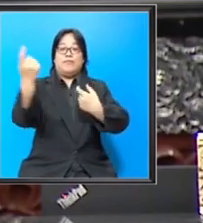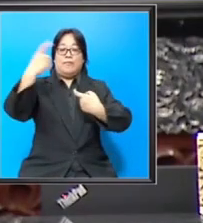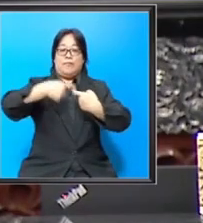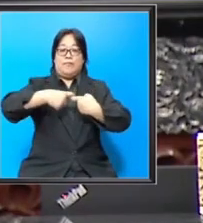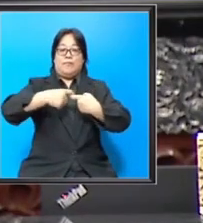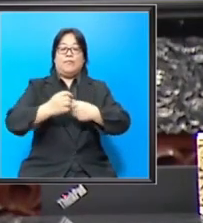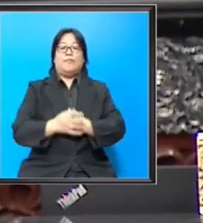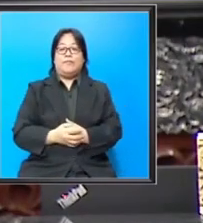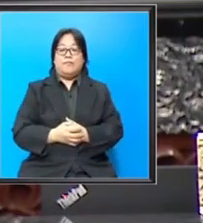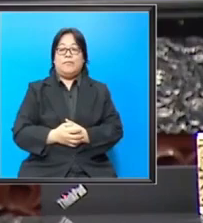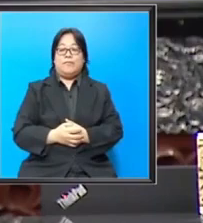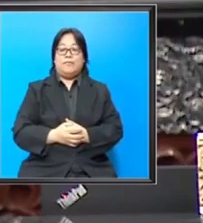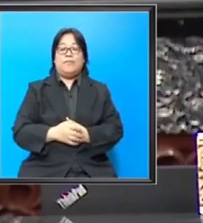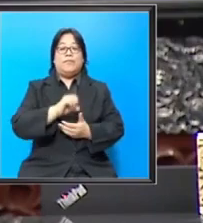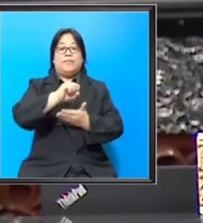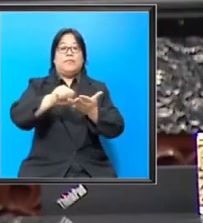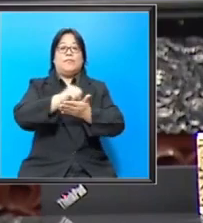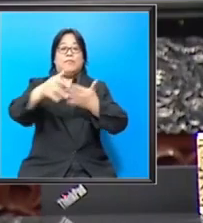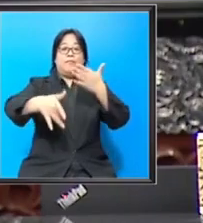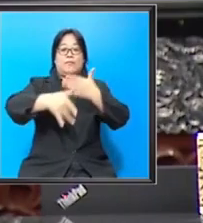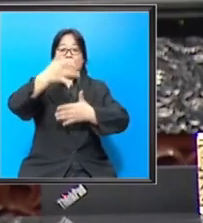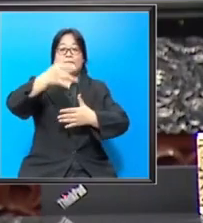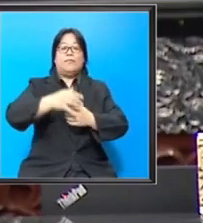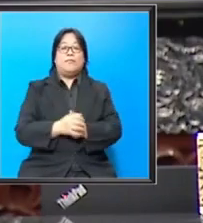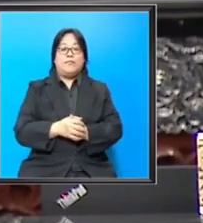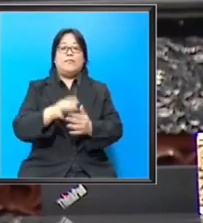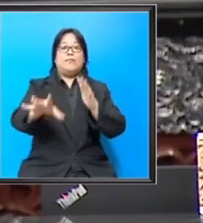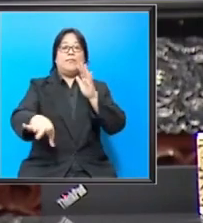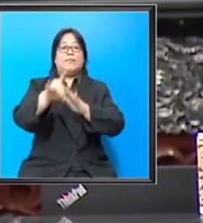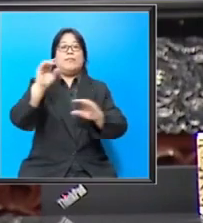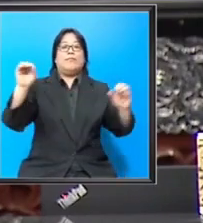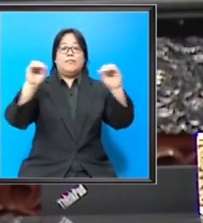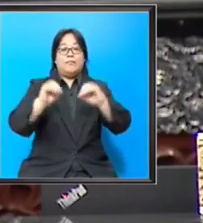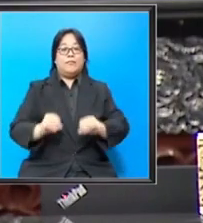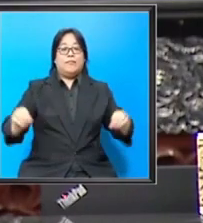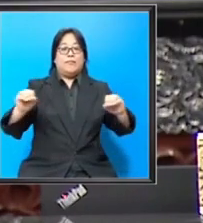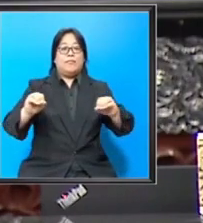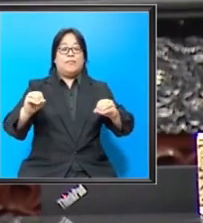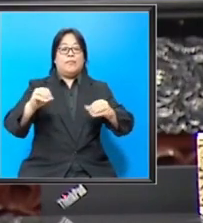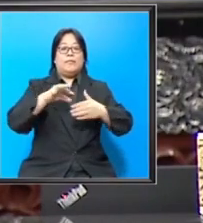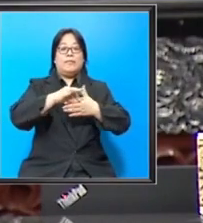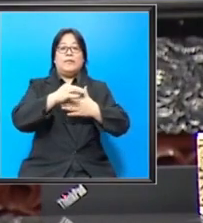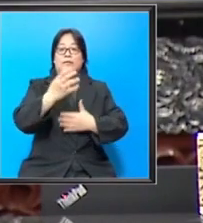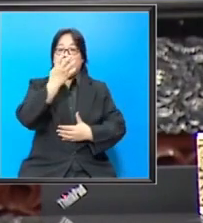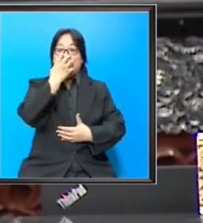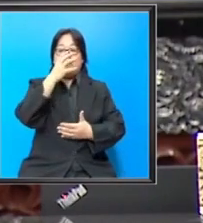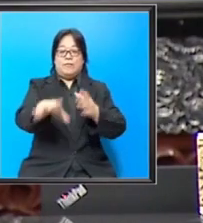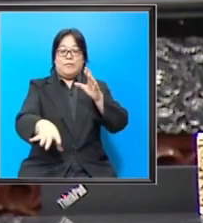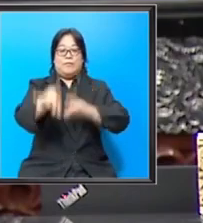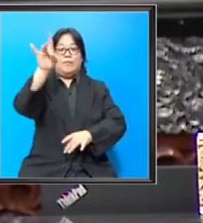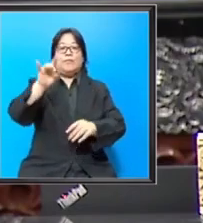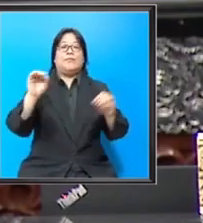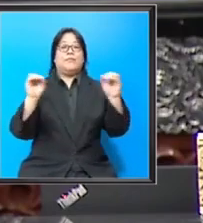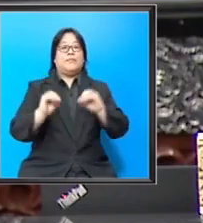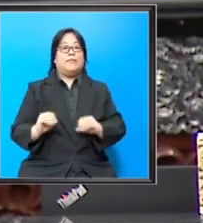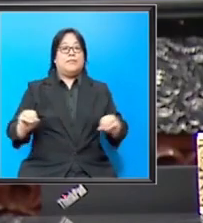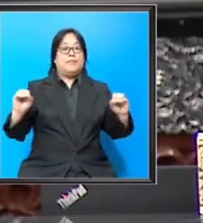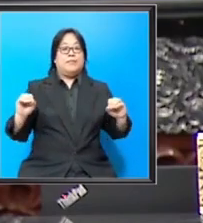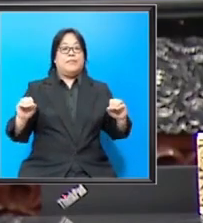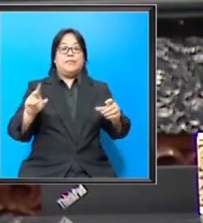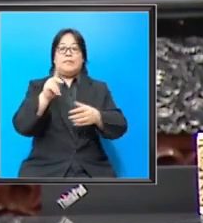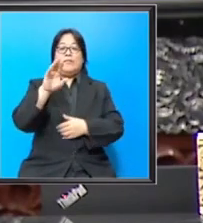berkaitan sosial dan awal juga mendapati tiada daging babi ditemui di tempat kejadian